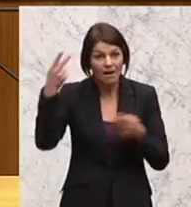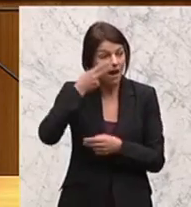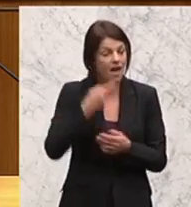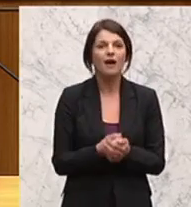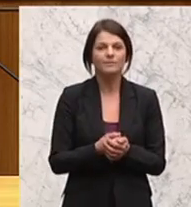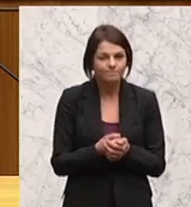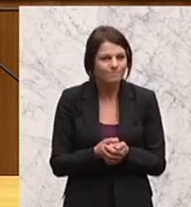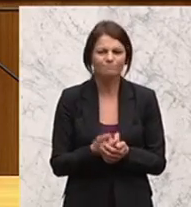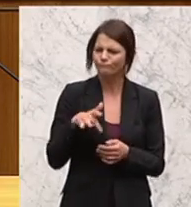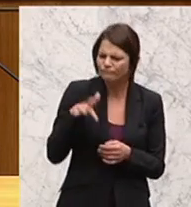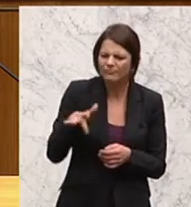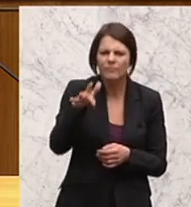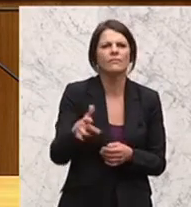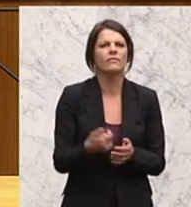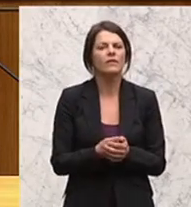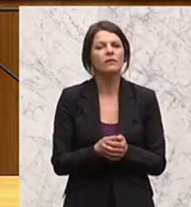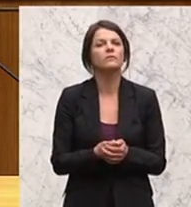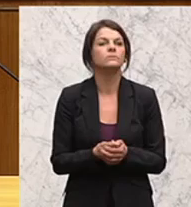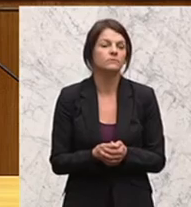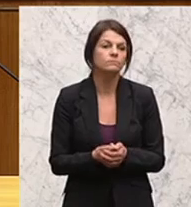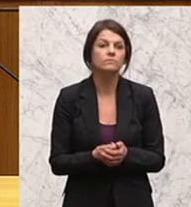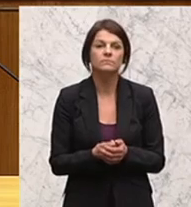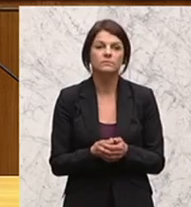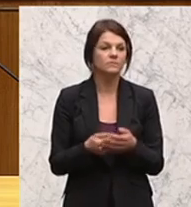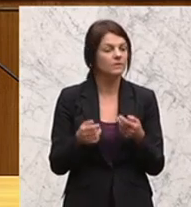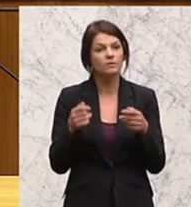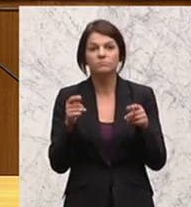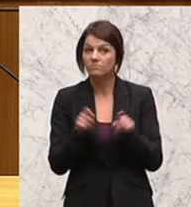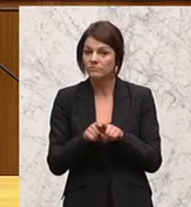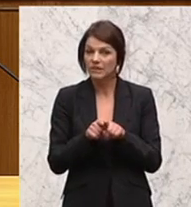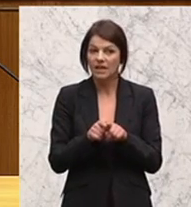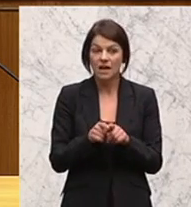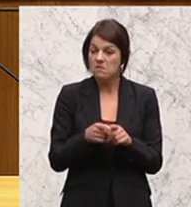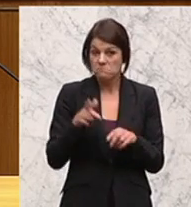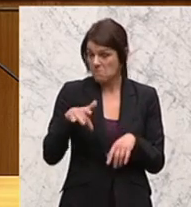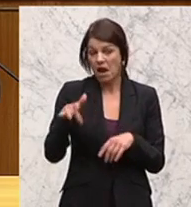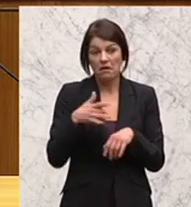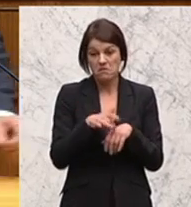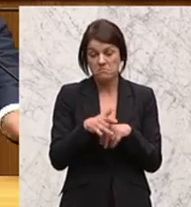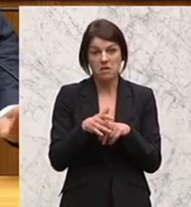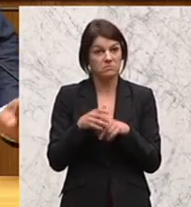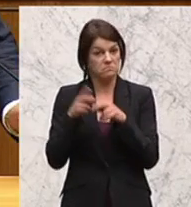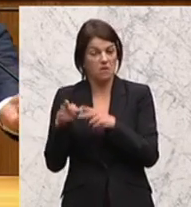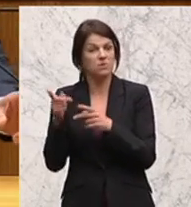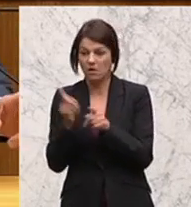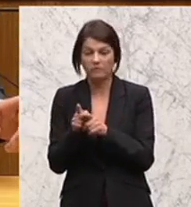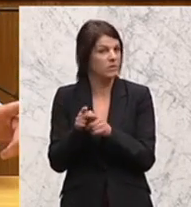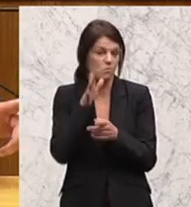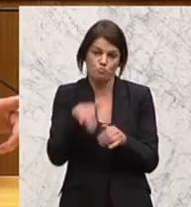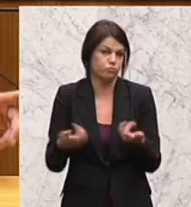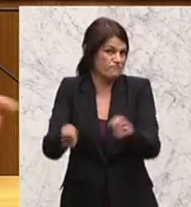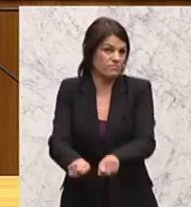natürlich wird das auch da oder dort ein Sargnagel für manche Gastronomiebetriebe auch